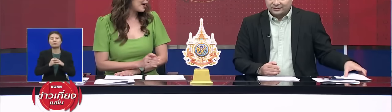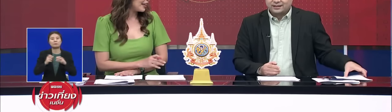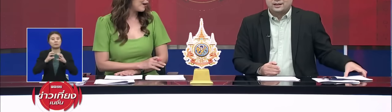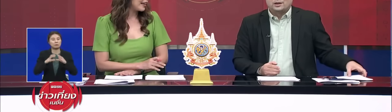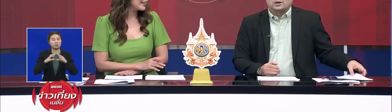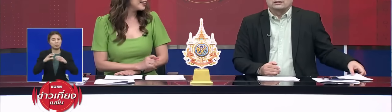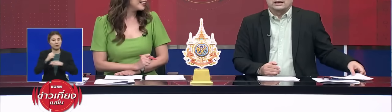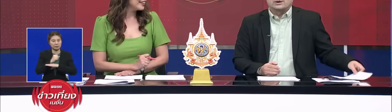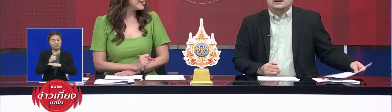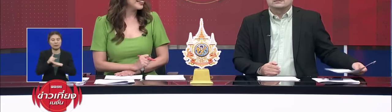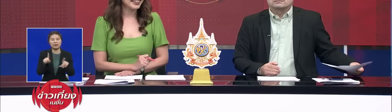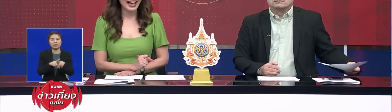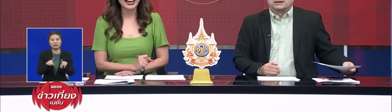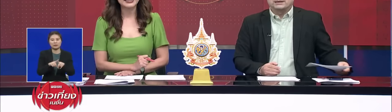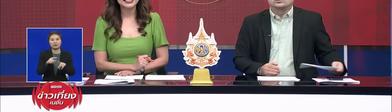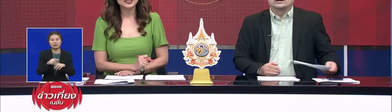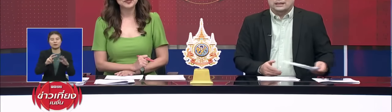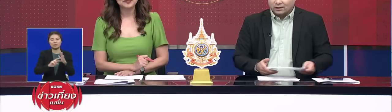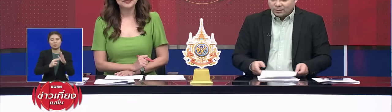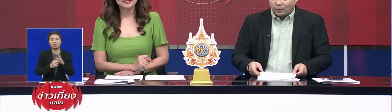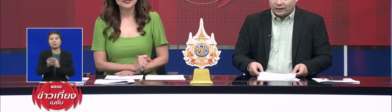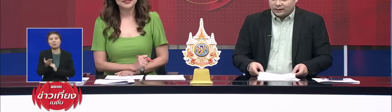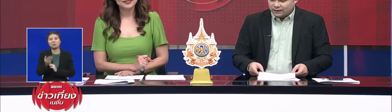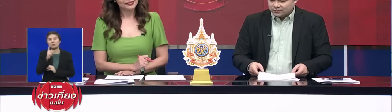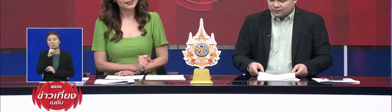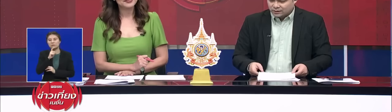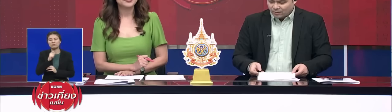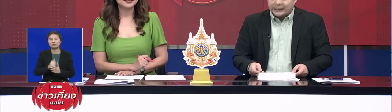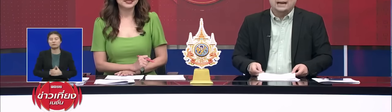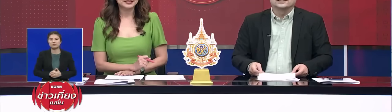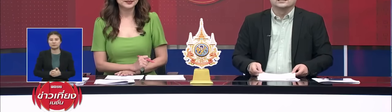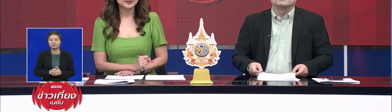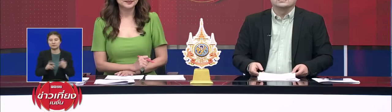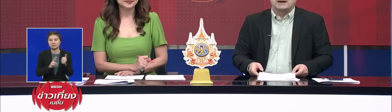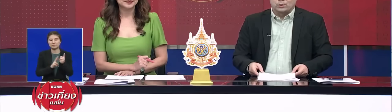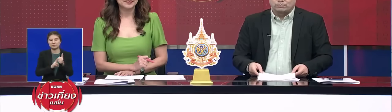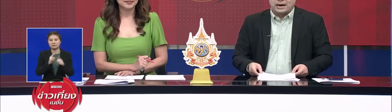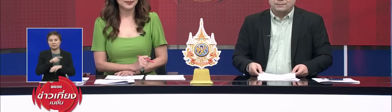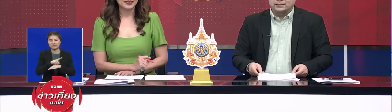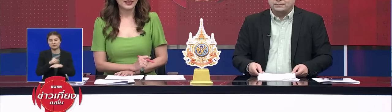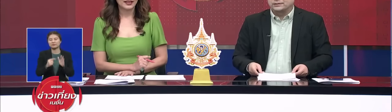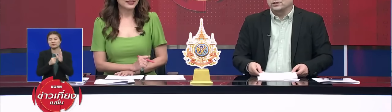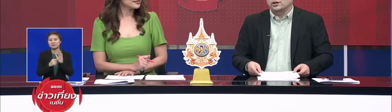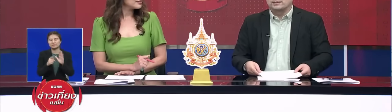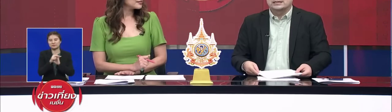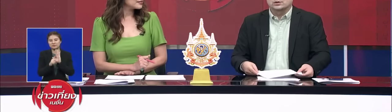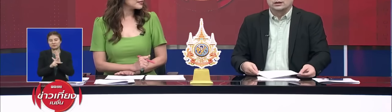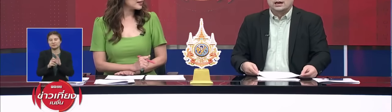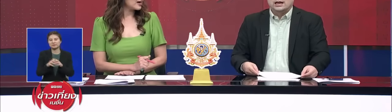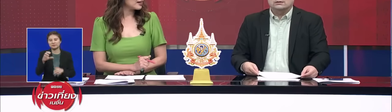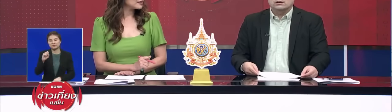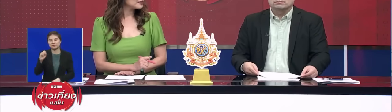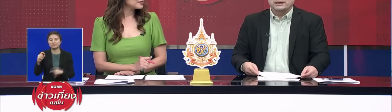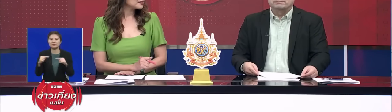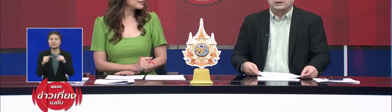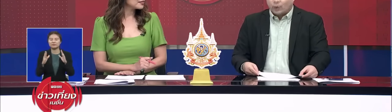สสพรรคเดียวกันก็เรียกว่าเหมือนไปทวงแต่เขาก็บอกว่าเอ๊ะแล้วคือรองประธานเสนอไปหรือเปล่ากฎหมายปกติเป็นสสแประชา